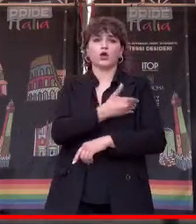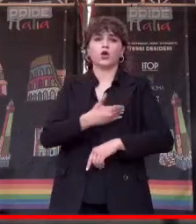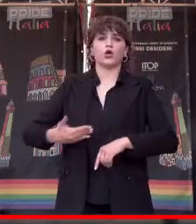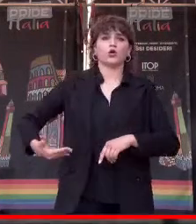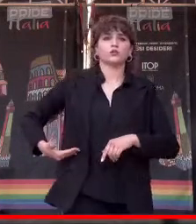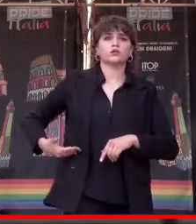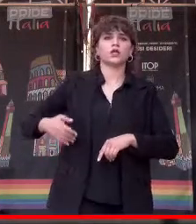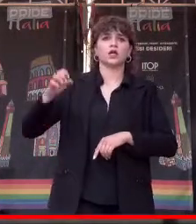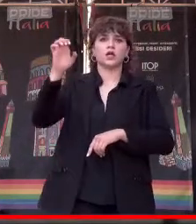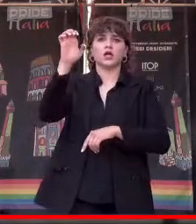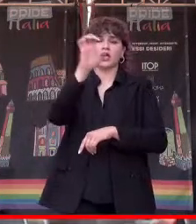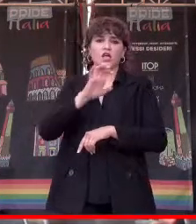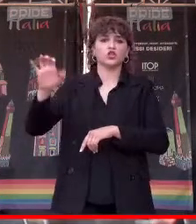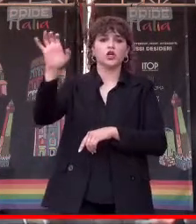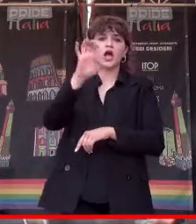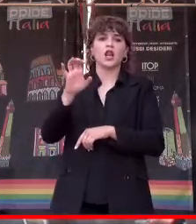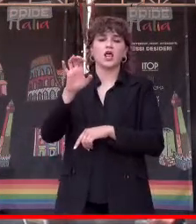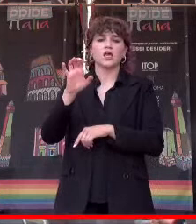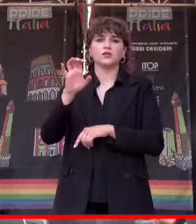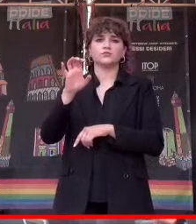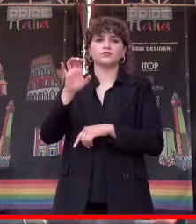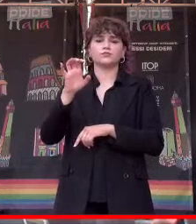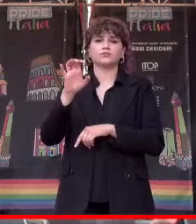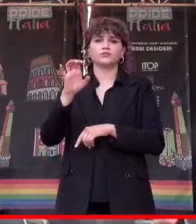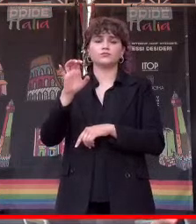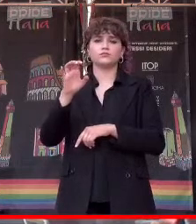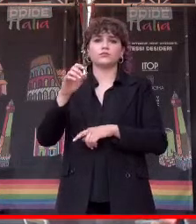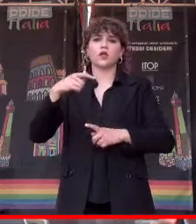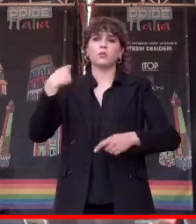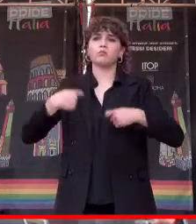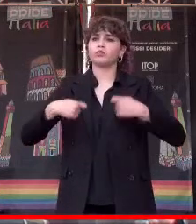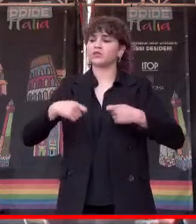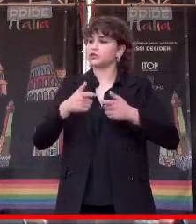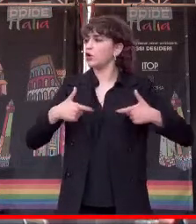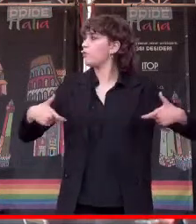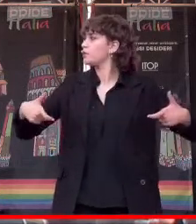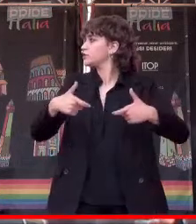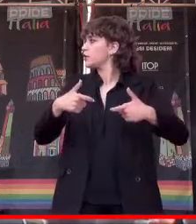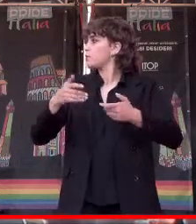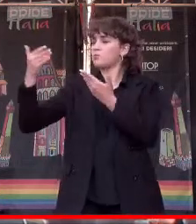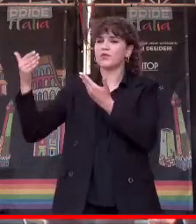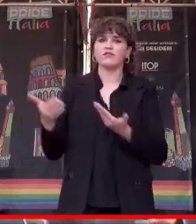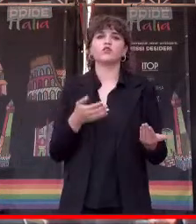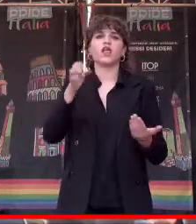commissione. Dai, un benvenuto a Emiliano Orlandi.